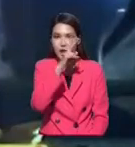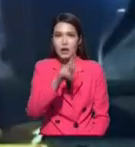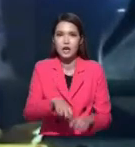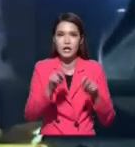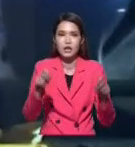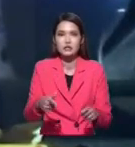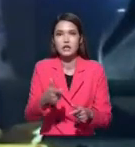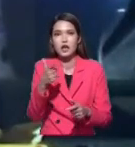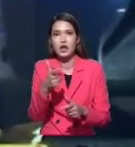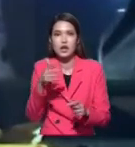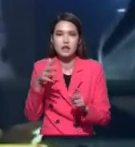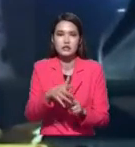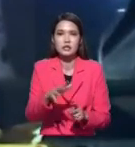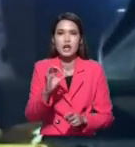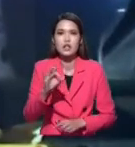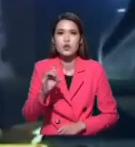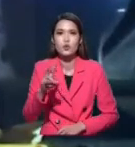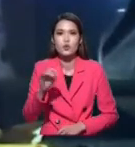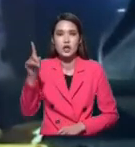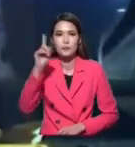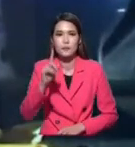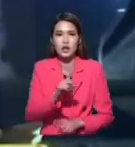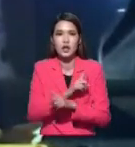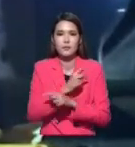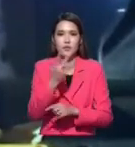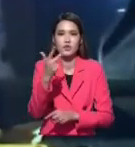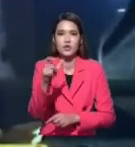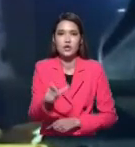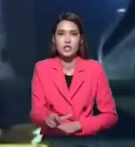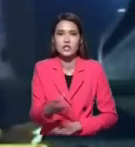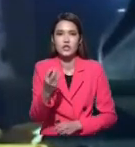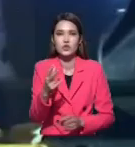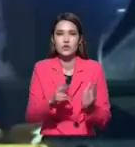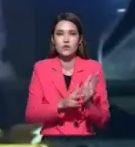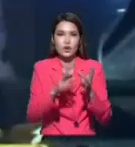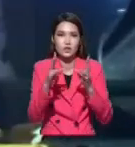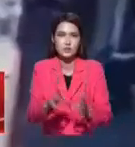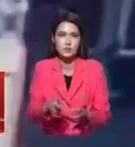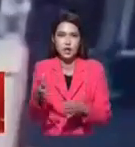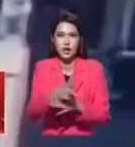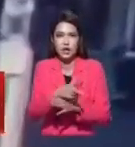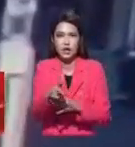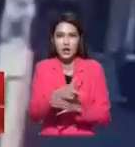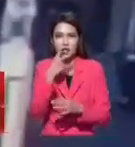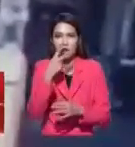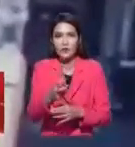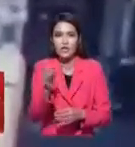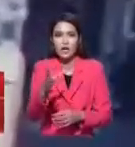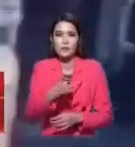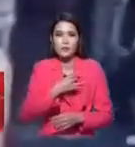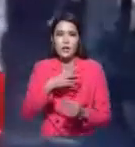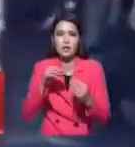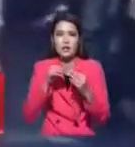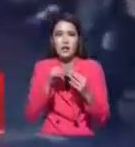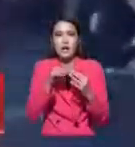открыли огонь по местным жителям на въезде в Иерусалим. Погибли 3 человека и еще 8 ранены. На кадрах с камер наблюдения видно, как